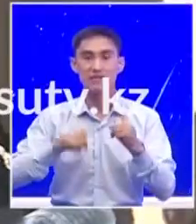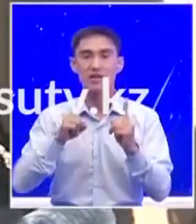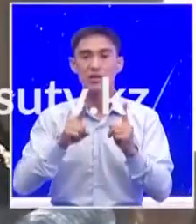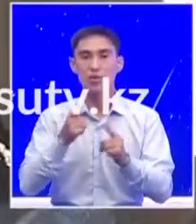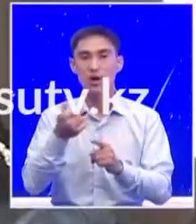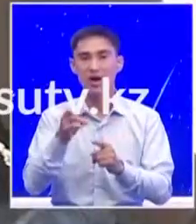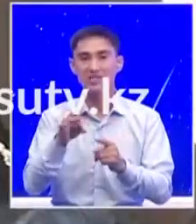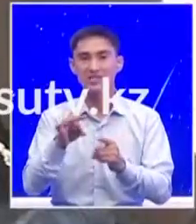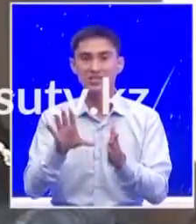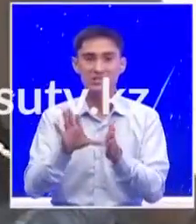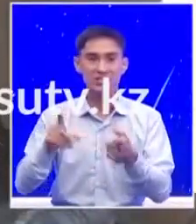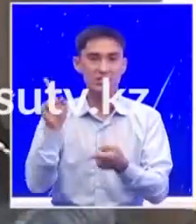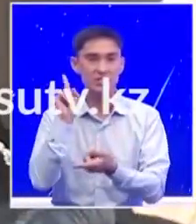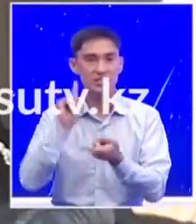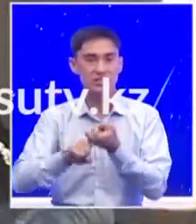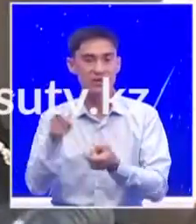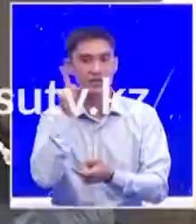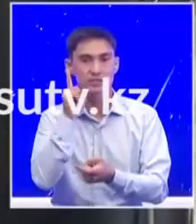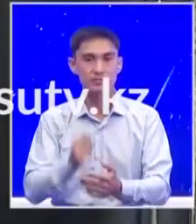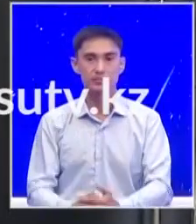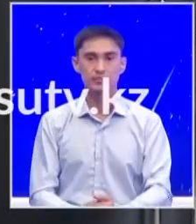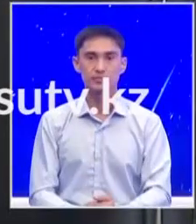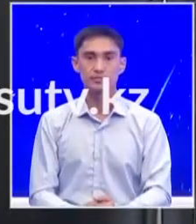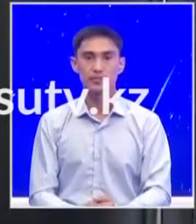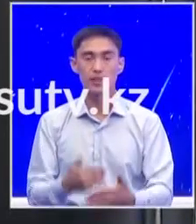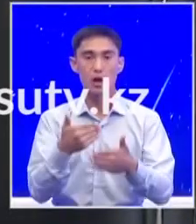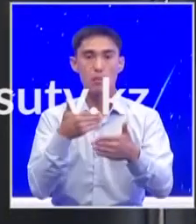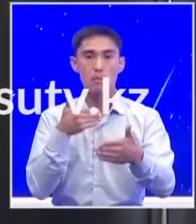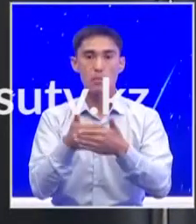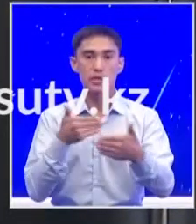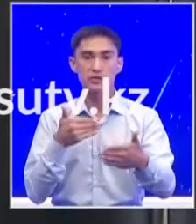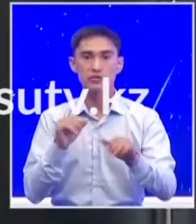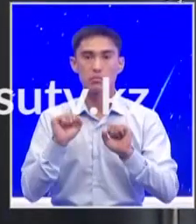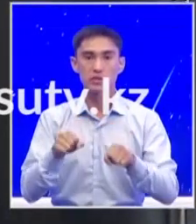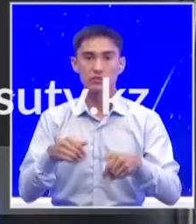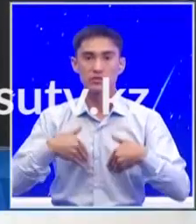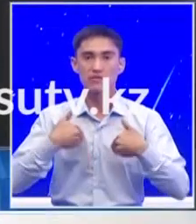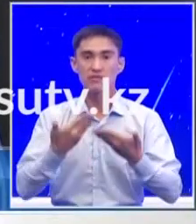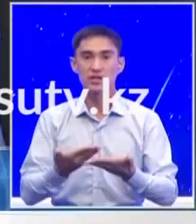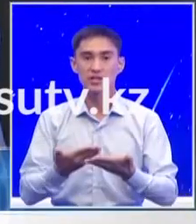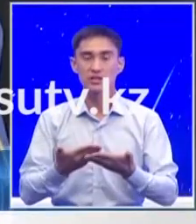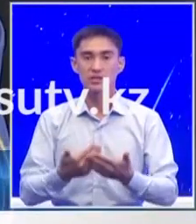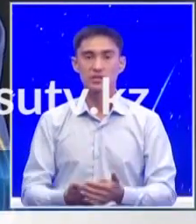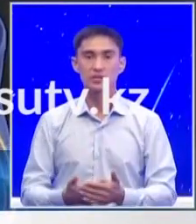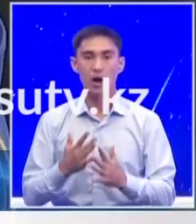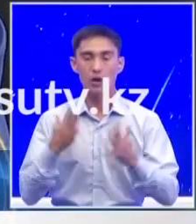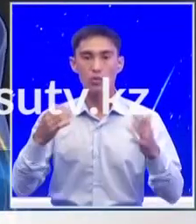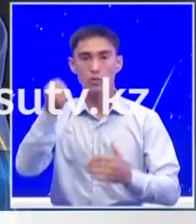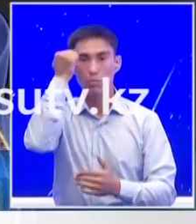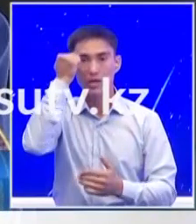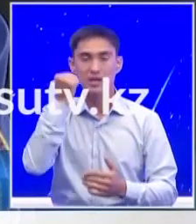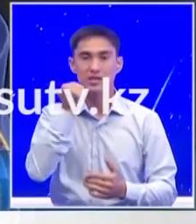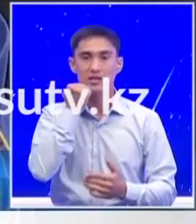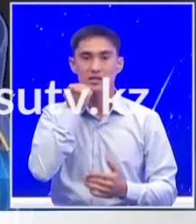линии электропередач и связи. Прежде всего, позвольте мне выразить огромную